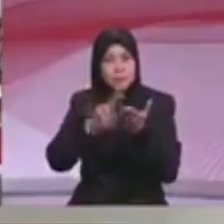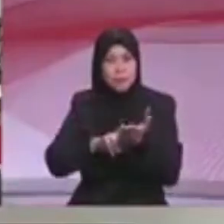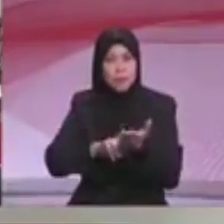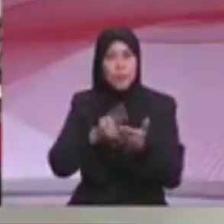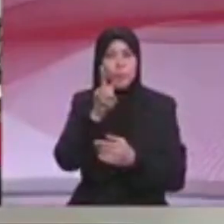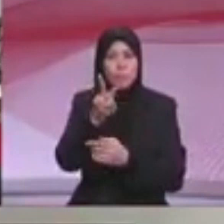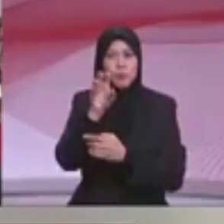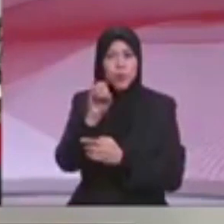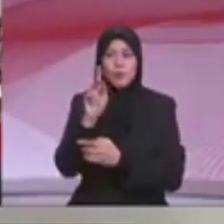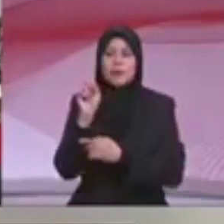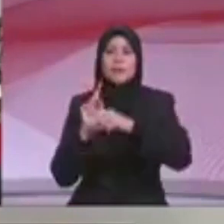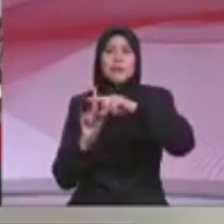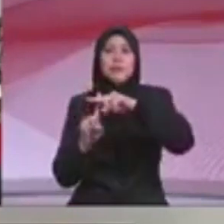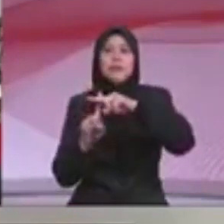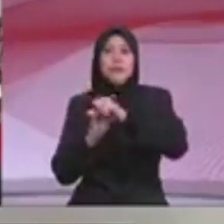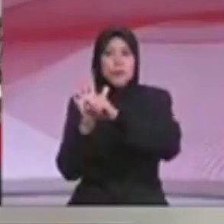sebanyak 20 kes positif